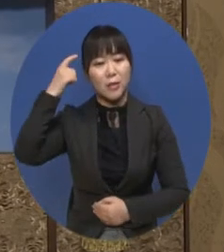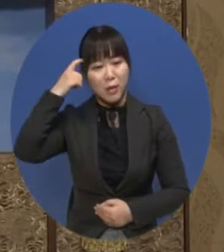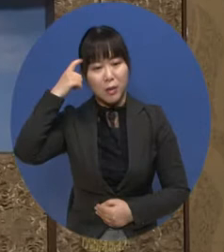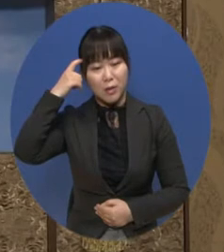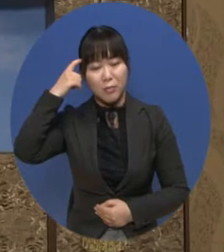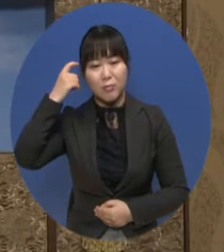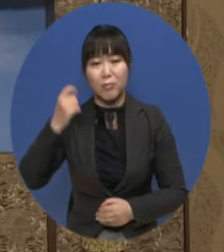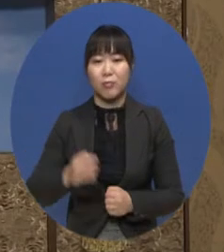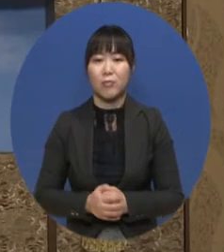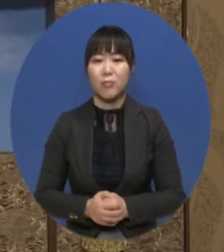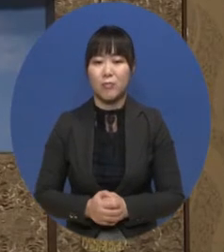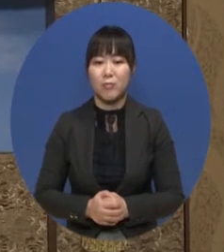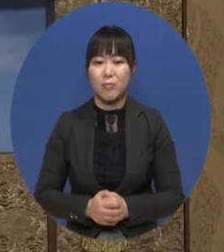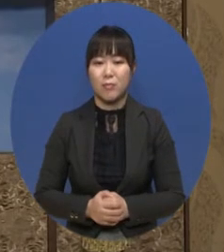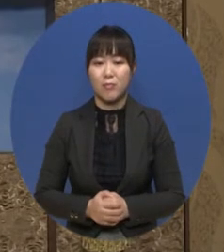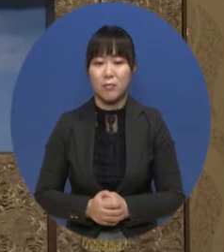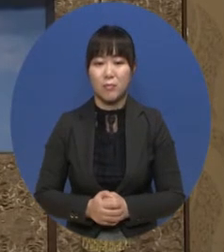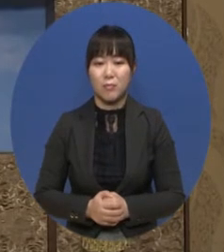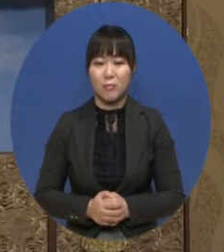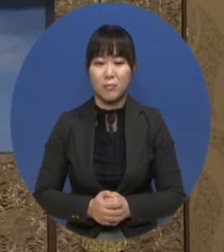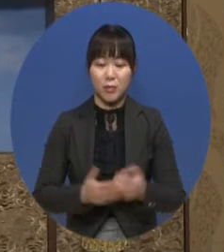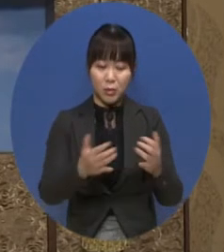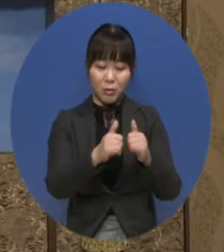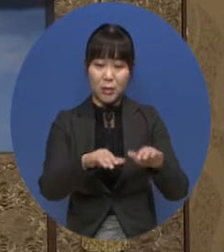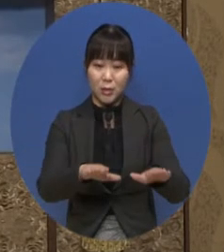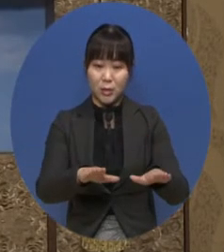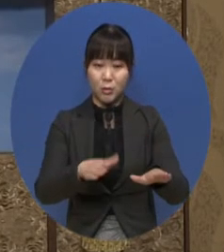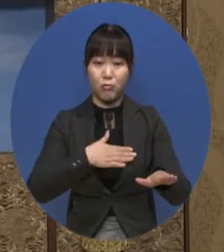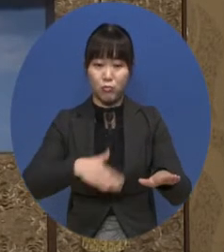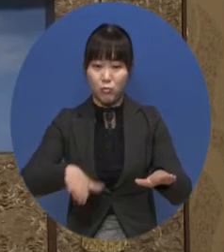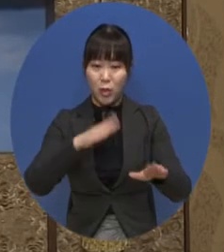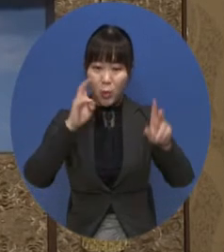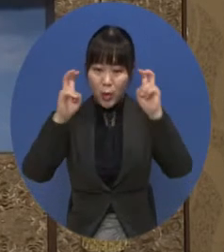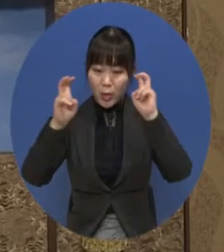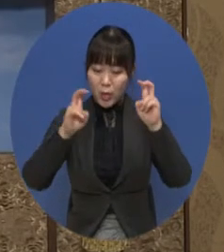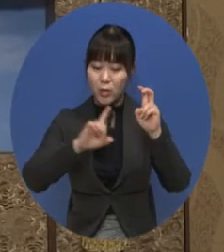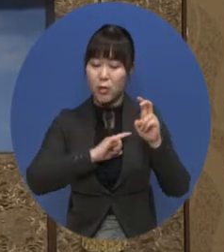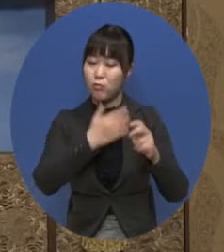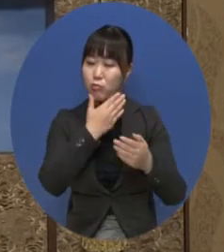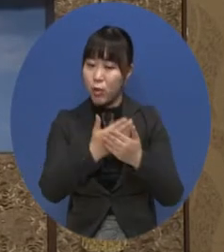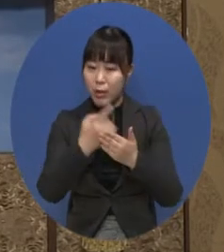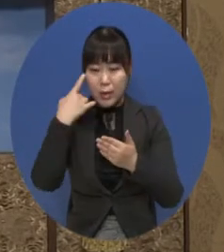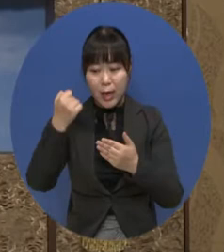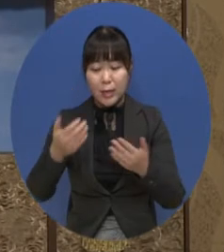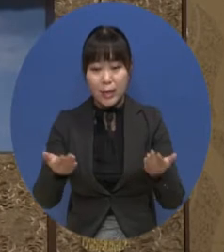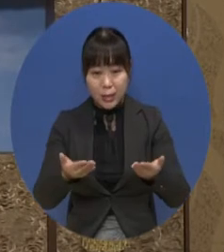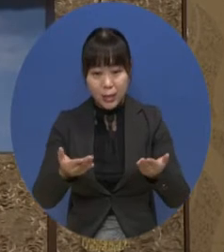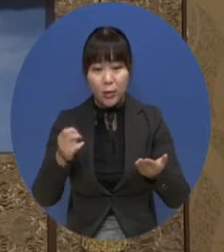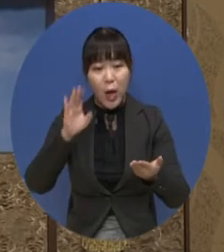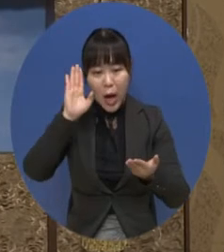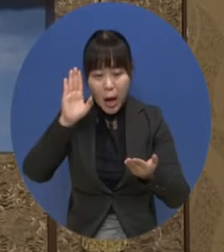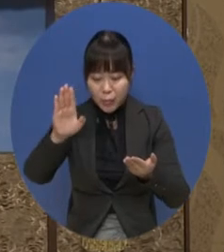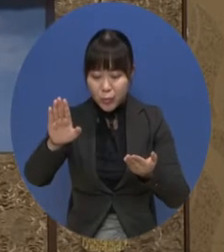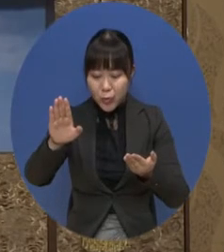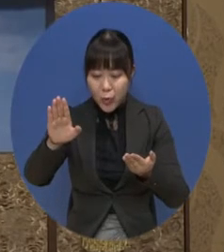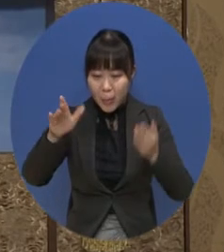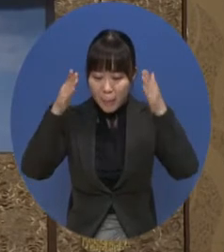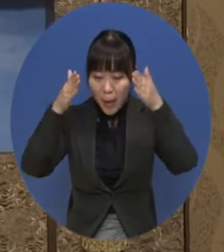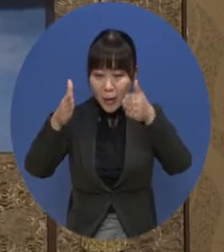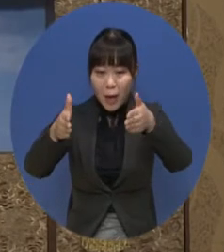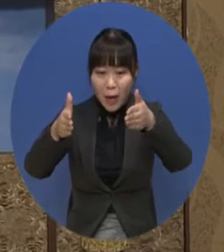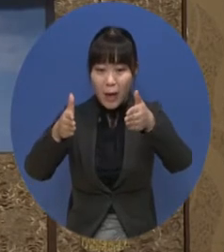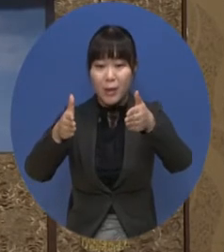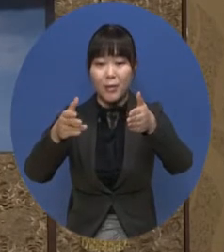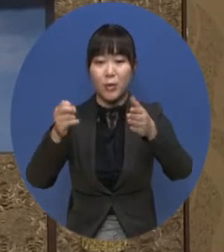있거든요. 그래서 직원들에게 현재 우리 회사가 중점적으로 하고 있는 일, 그리고 앞으로 나아가야 할